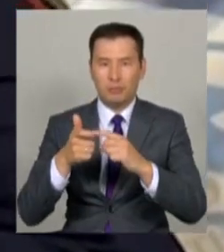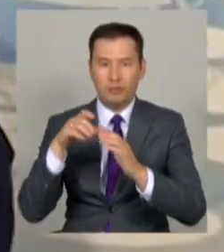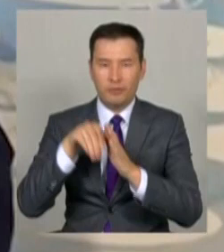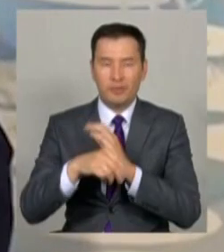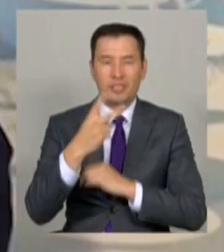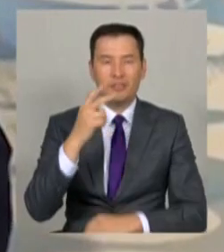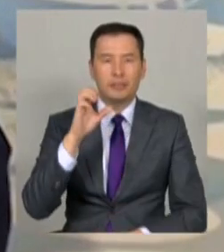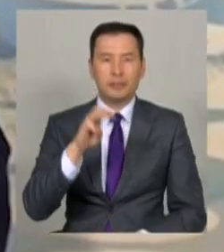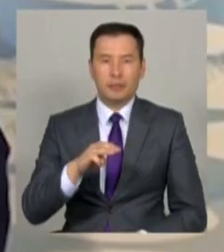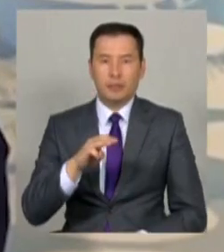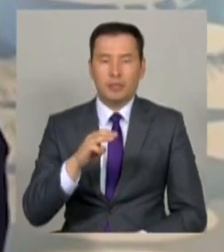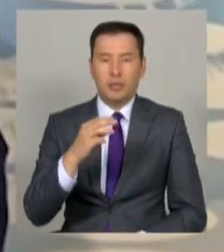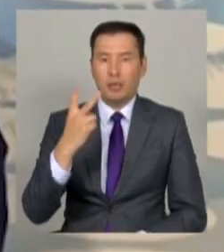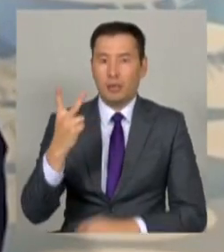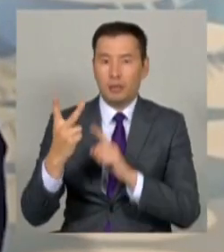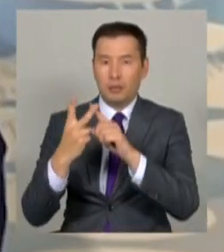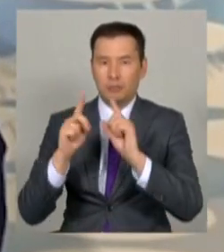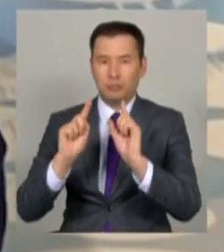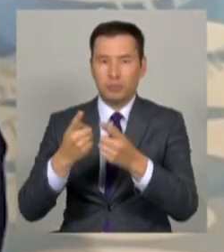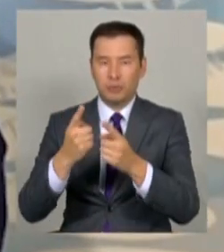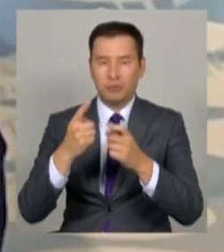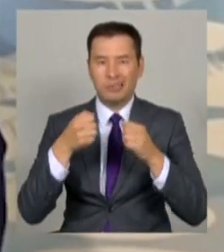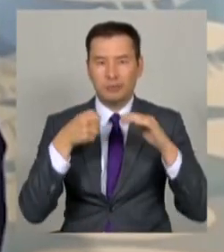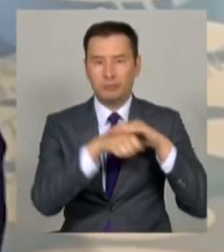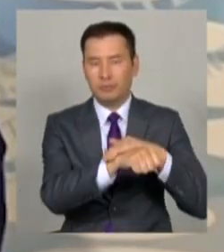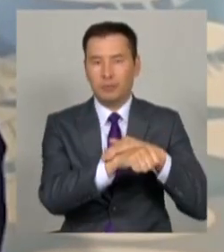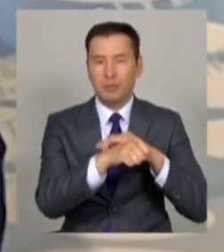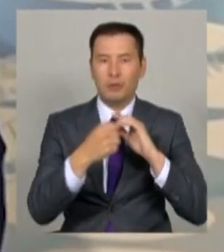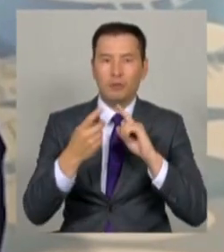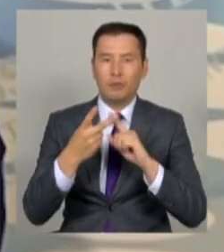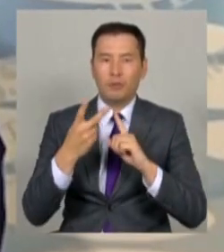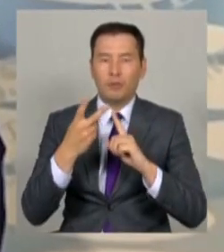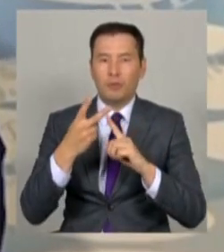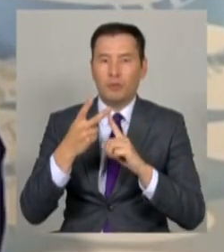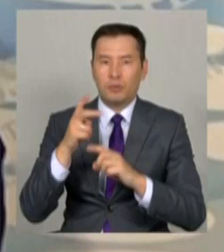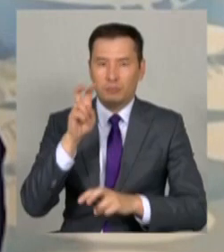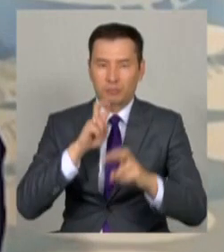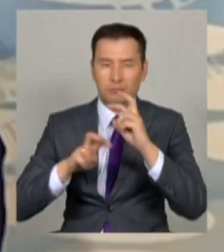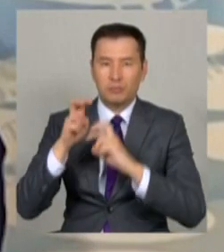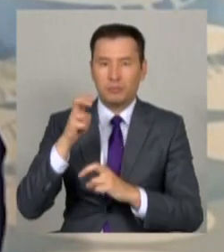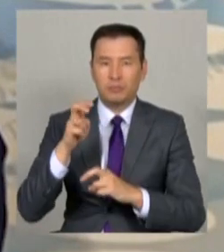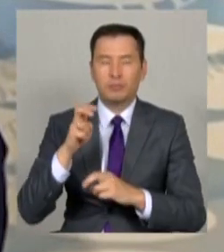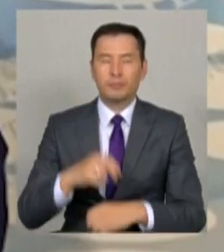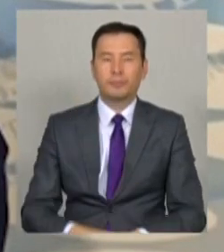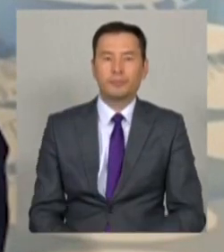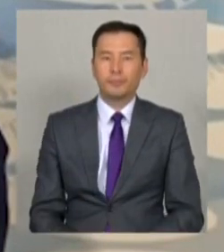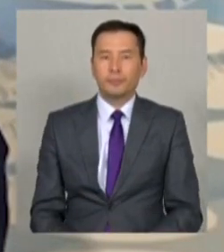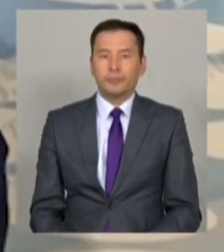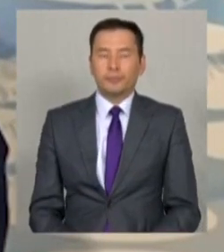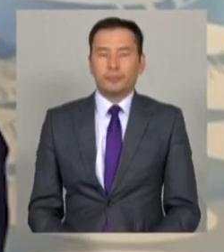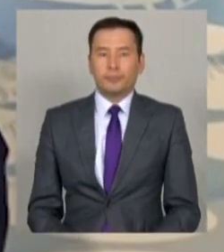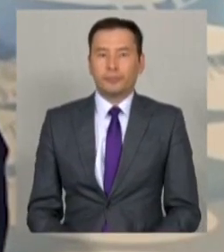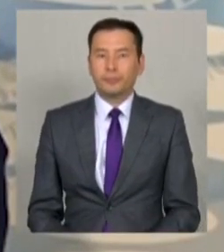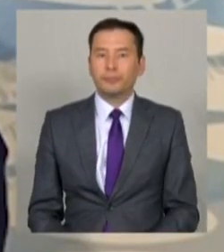оружия». Один из подозреваемых задержан, водворен в ИВС. По второму лицу, подозреваемому в причастности к данному факту,